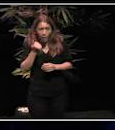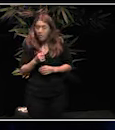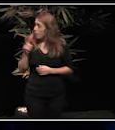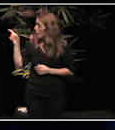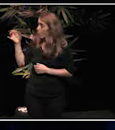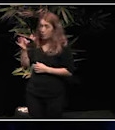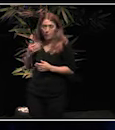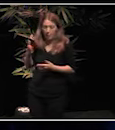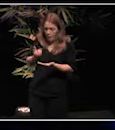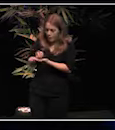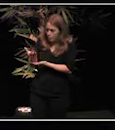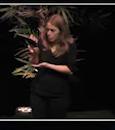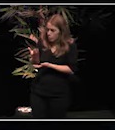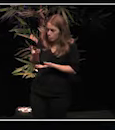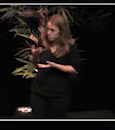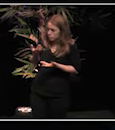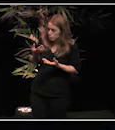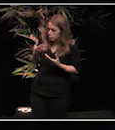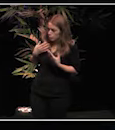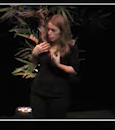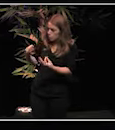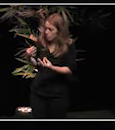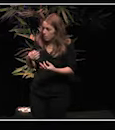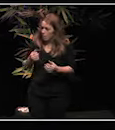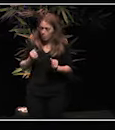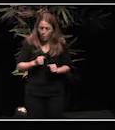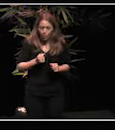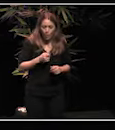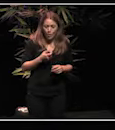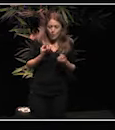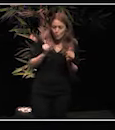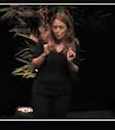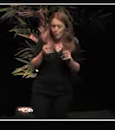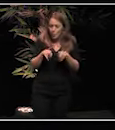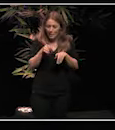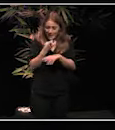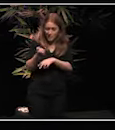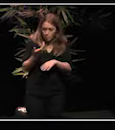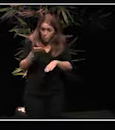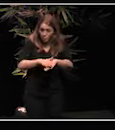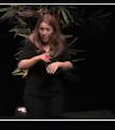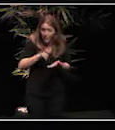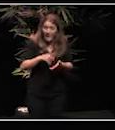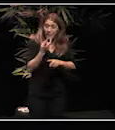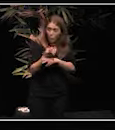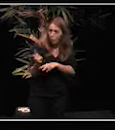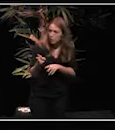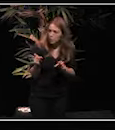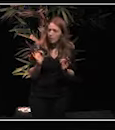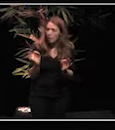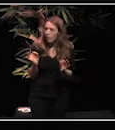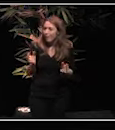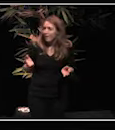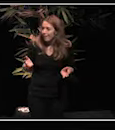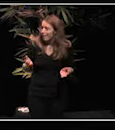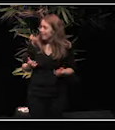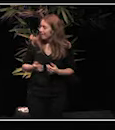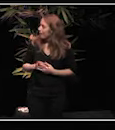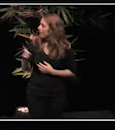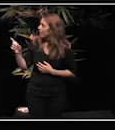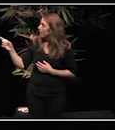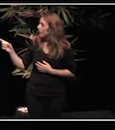objectives. On peut jouer à se faire peur, jouer à se mettre en danger. La réalité, c'est qu'on ne se met pas en danger comme quand on va faire une course au large. Ça n'a absolument rien à voir, évidemment. Nathalie. Moi, je dis